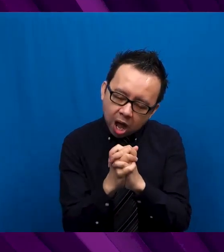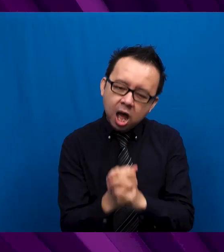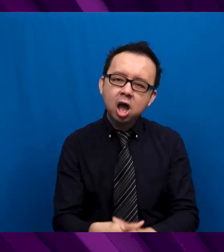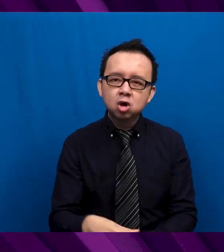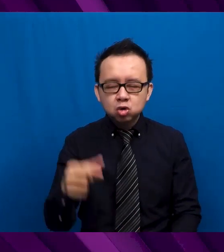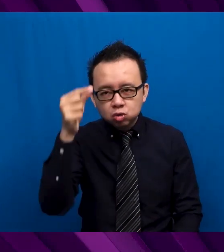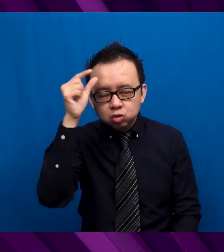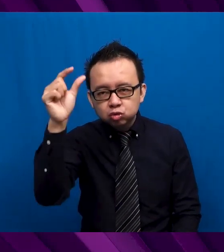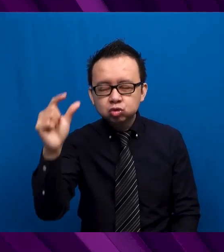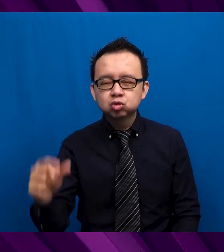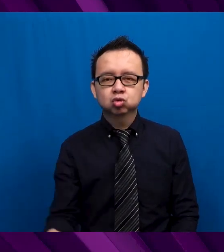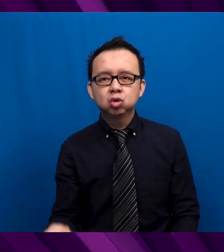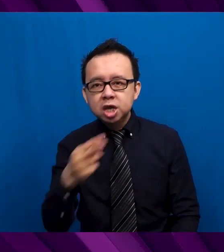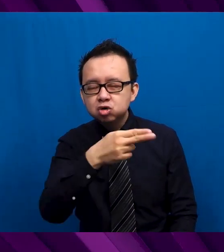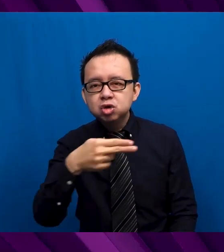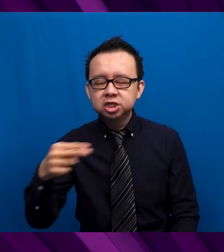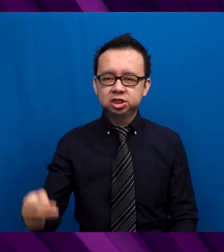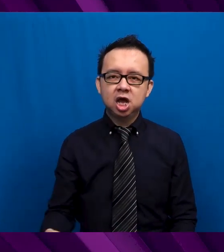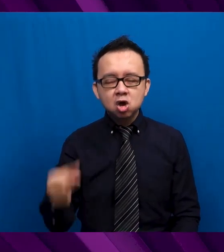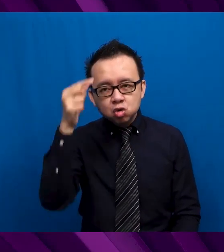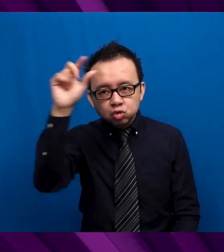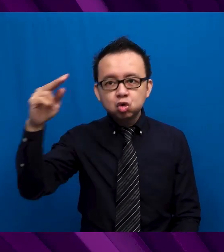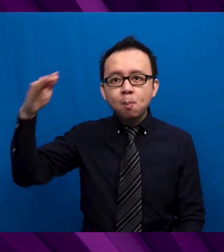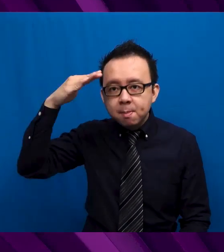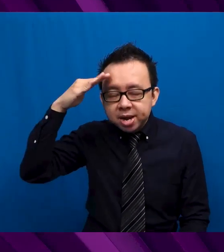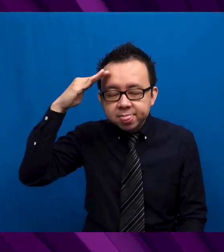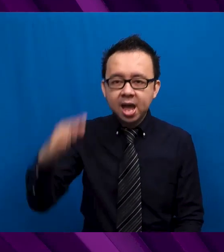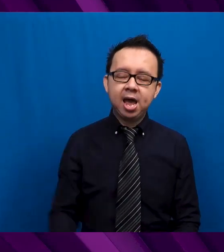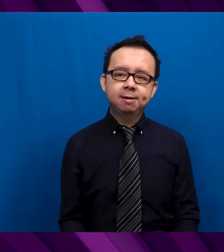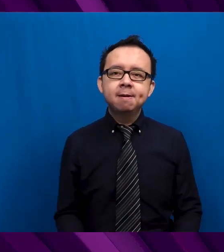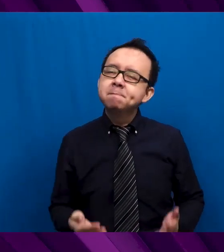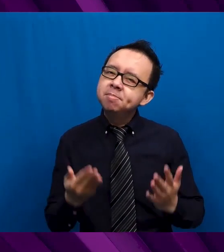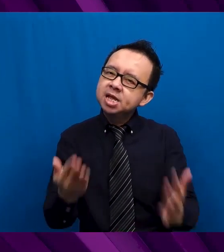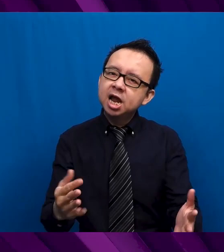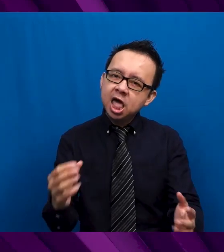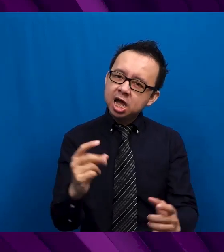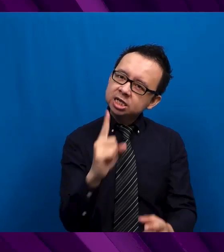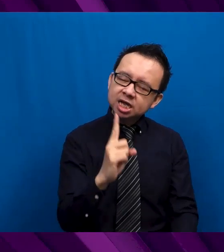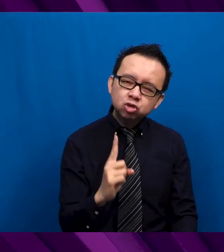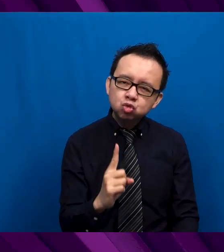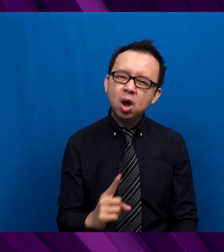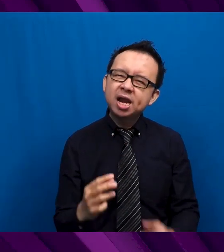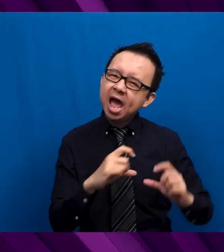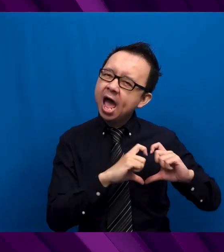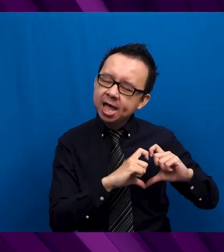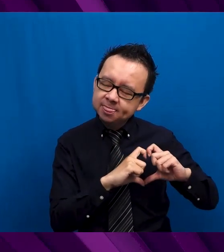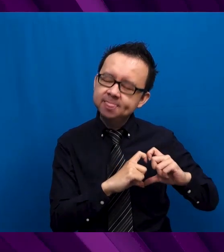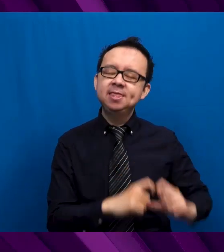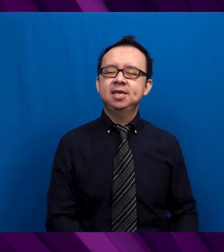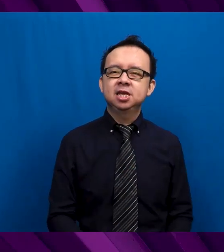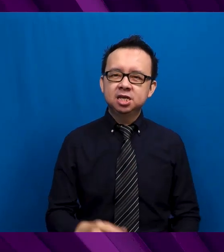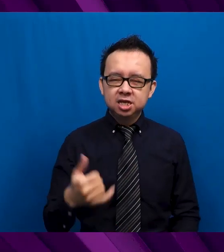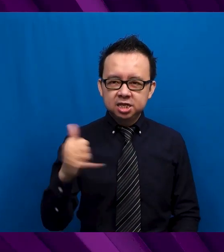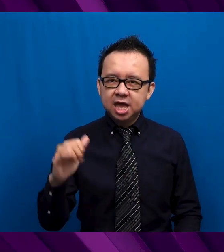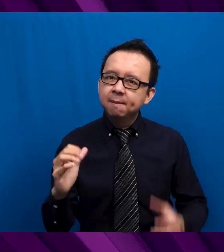bangsa Indonesia. Kami juga berdoa buat pemerintahan yang ada. Berikan kesatuan hati Tuhan dari pemerintahan pusat sampai yang ke bawah-bawah. Biar kami